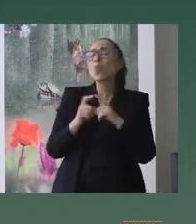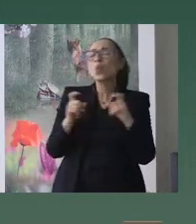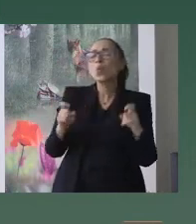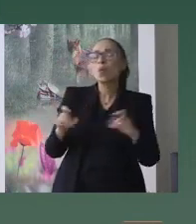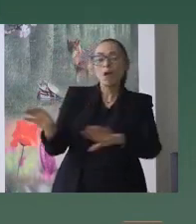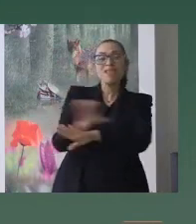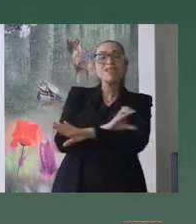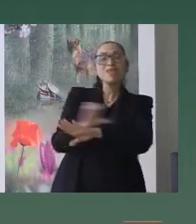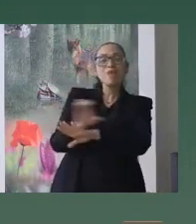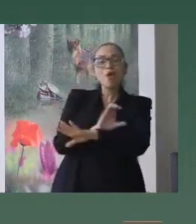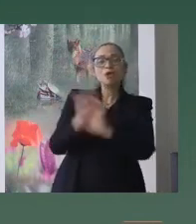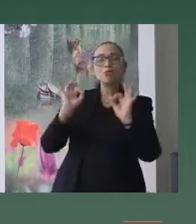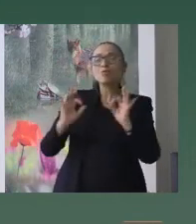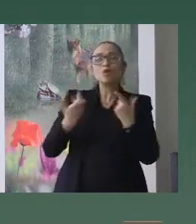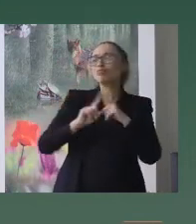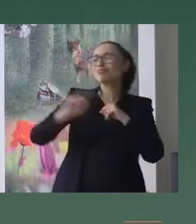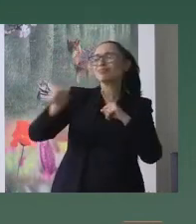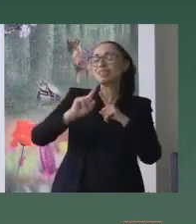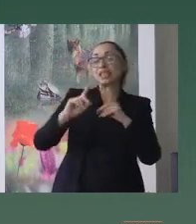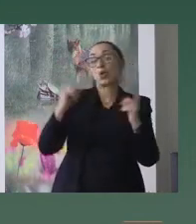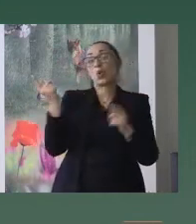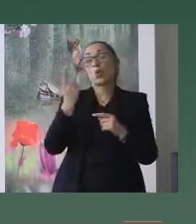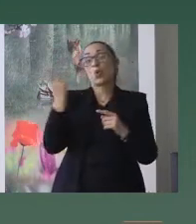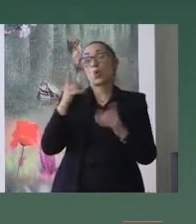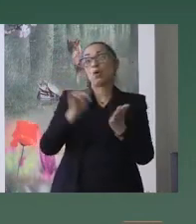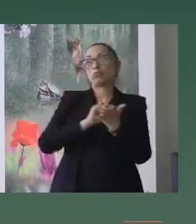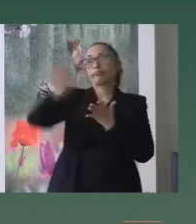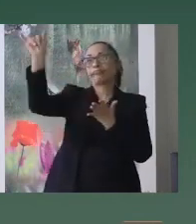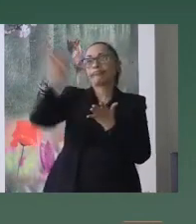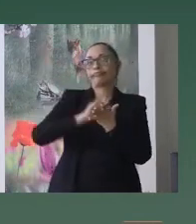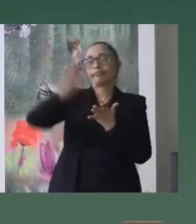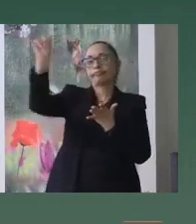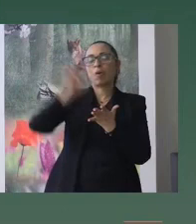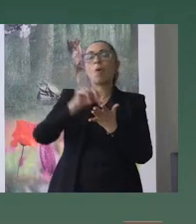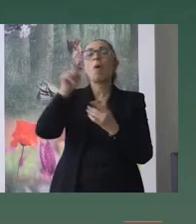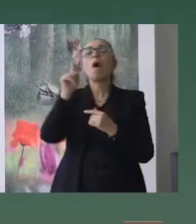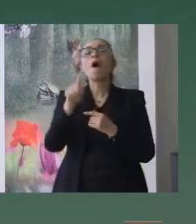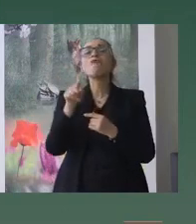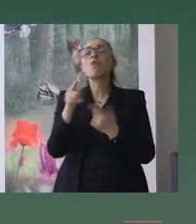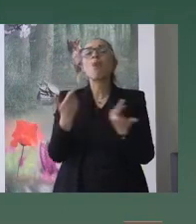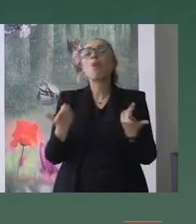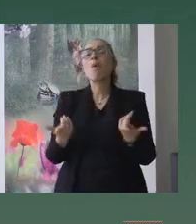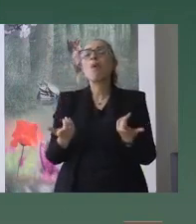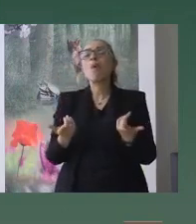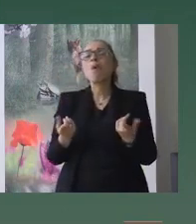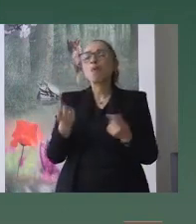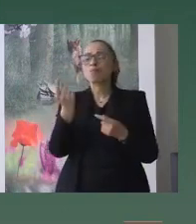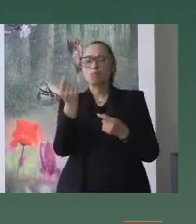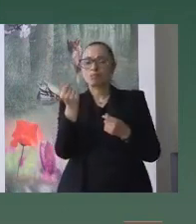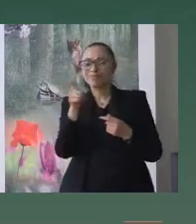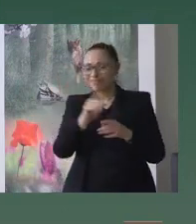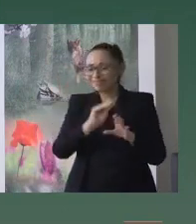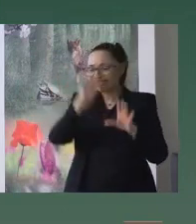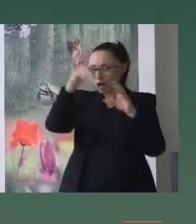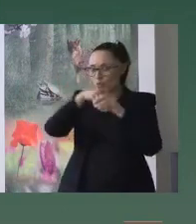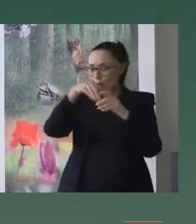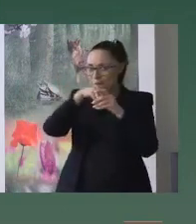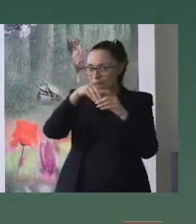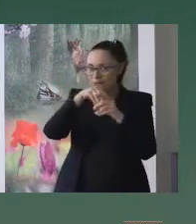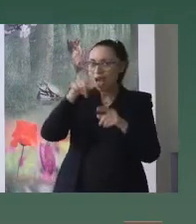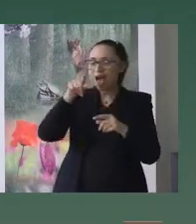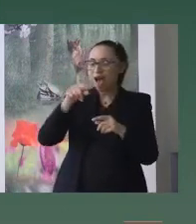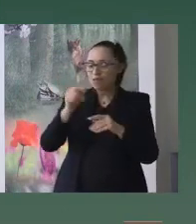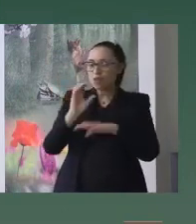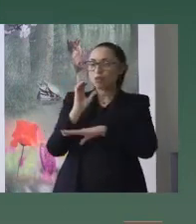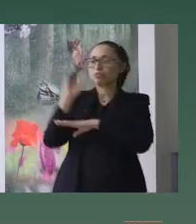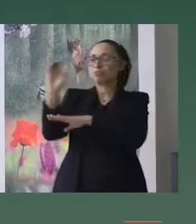κόστους από τις μετακινήσεις, κυρίως τις αεροπορικές, που βγάζει ένα ποσό το οποίο καταλήγει σε ένα κουμπαρά και χρηματοδοτεί